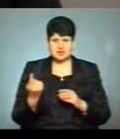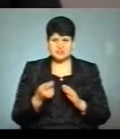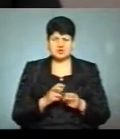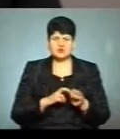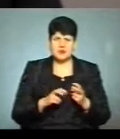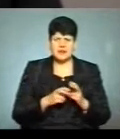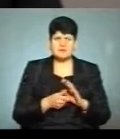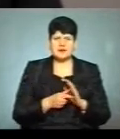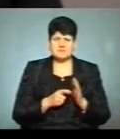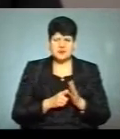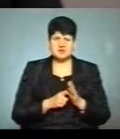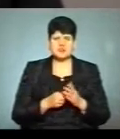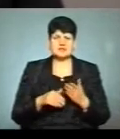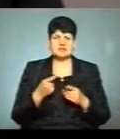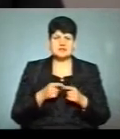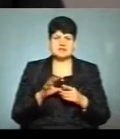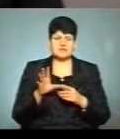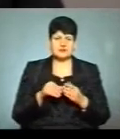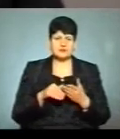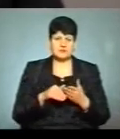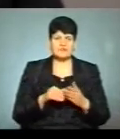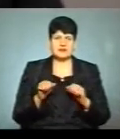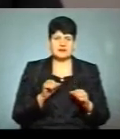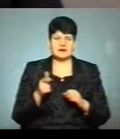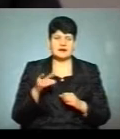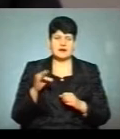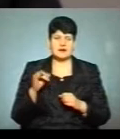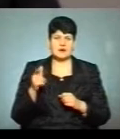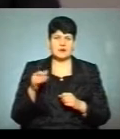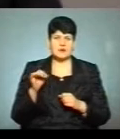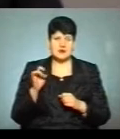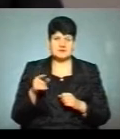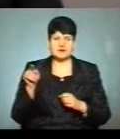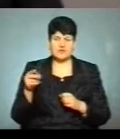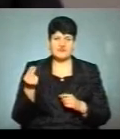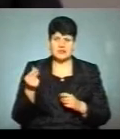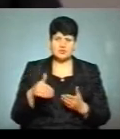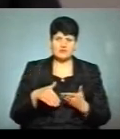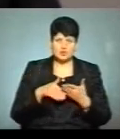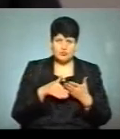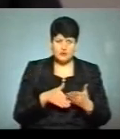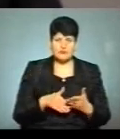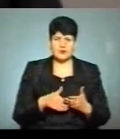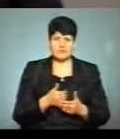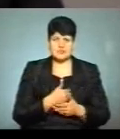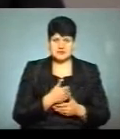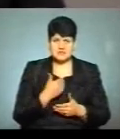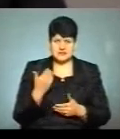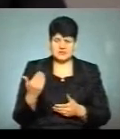все допомагав владика Дмитро Григорак, то за його фінансової допомоги і